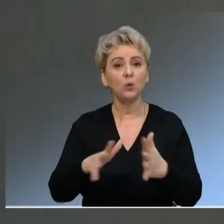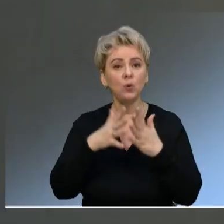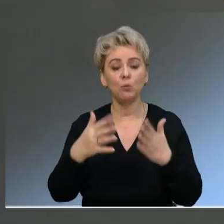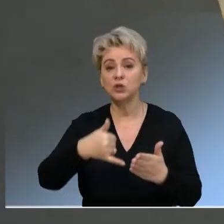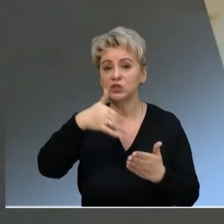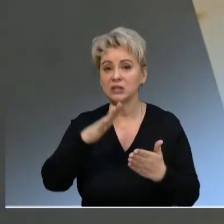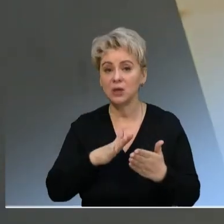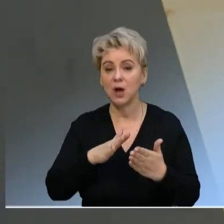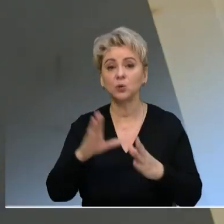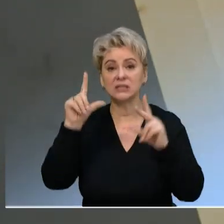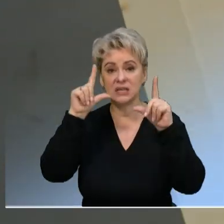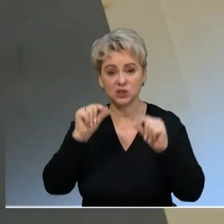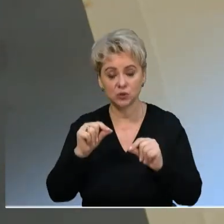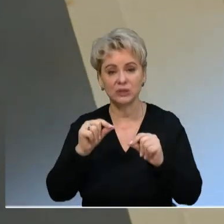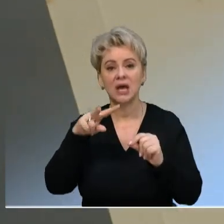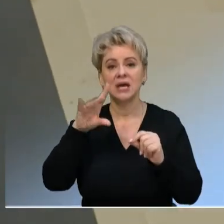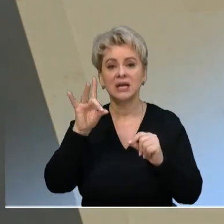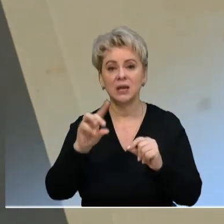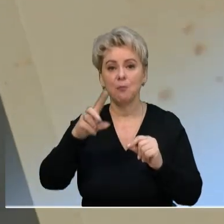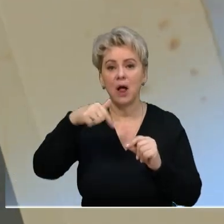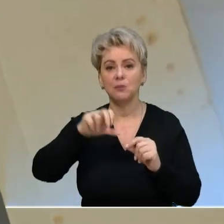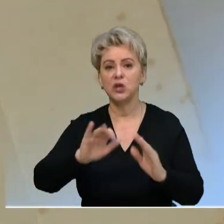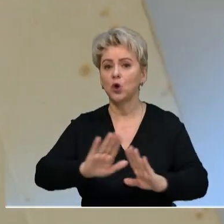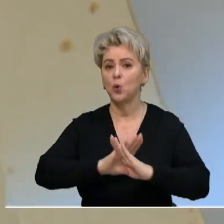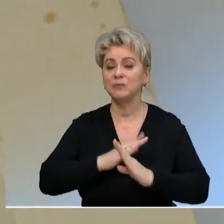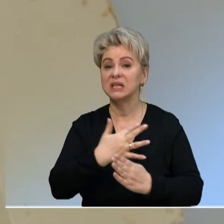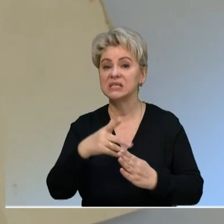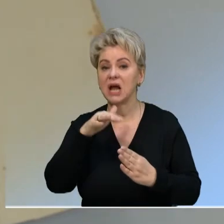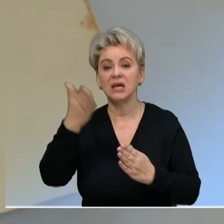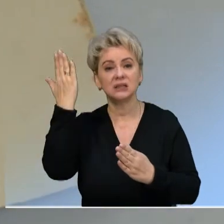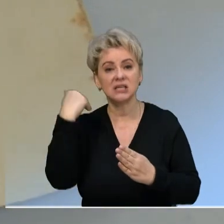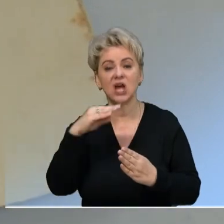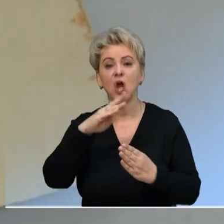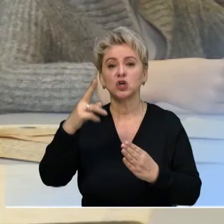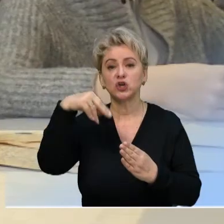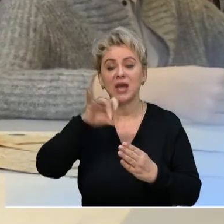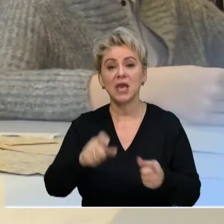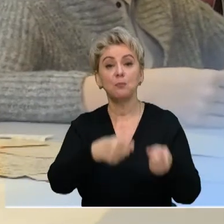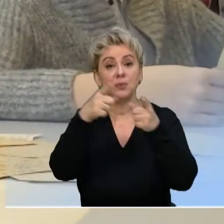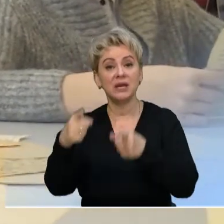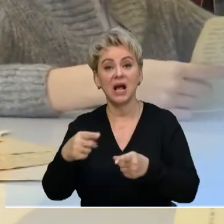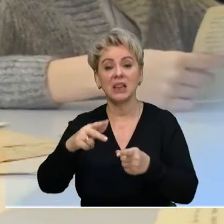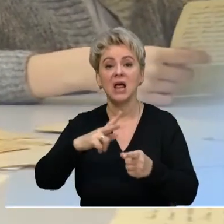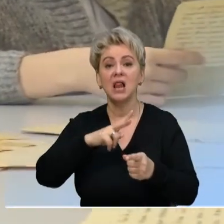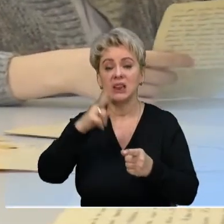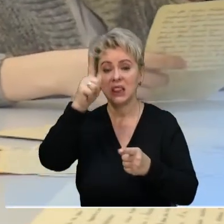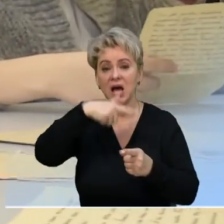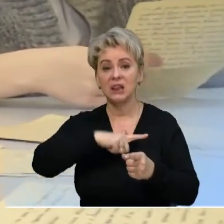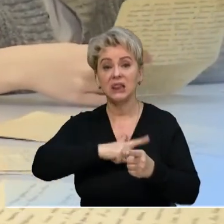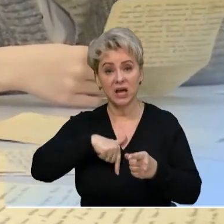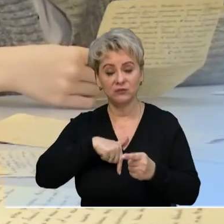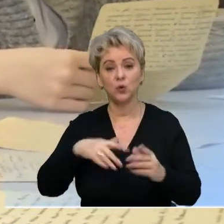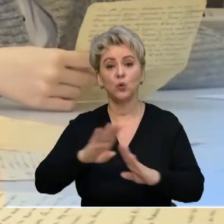не мог и заснуть. Рима Полбенникова умерла несколько лет назад, а Женя Лурье переехала в Латвию и скончалась там